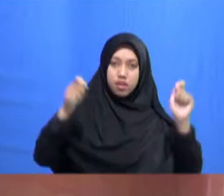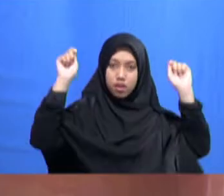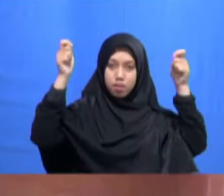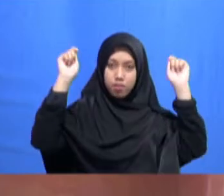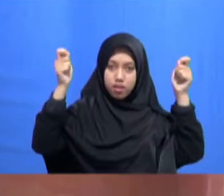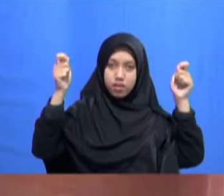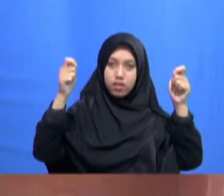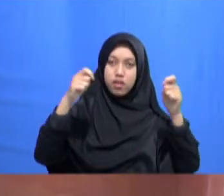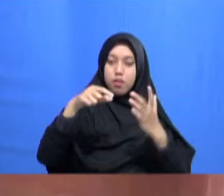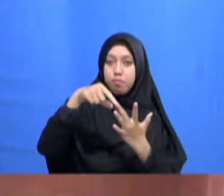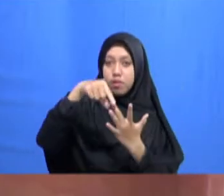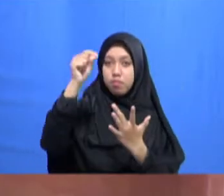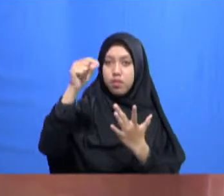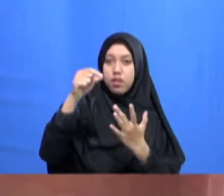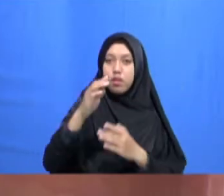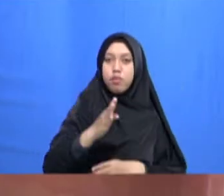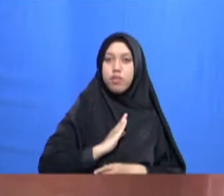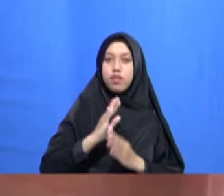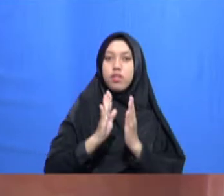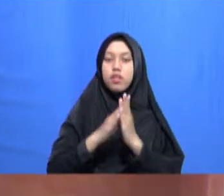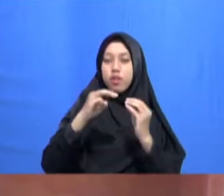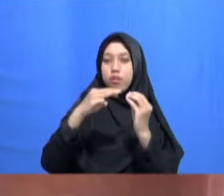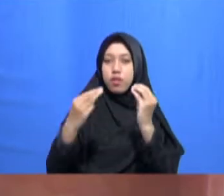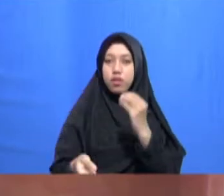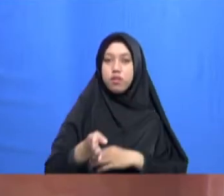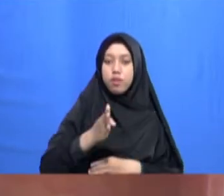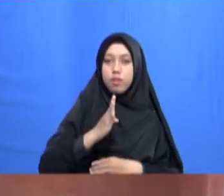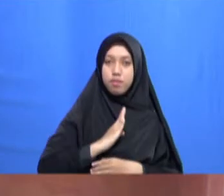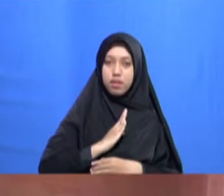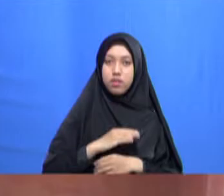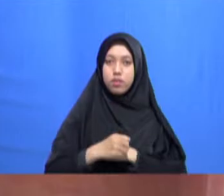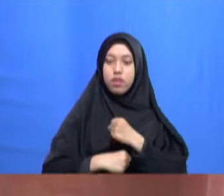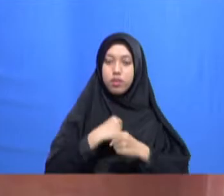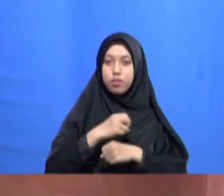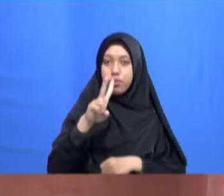pada pemilihan bupati dan wakil bupati tahun